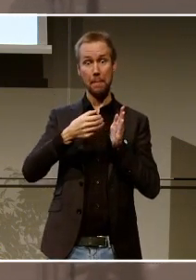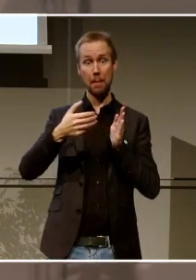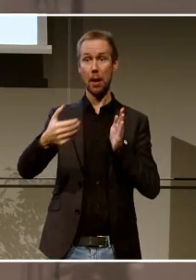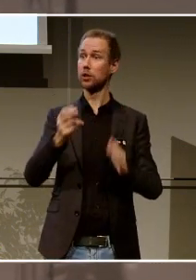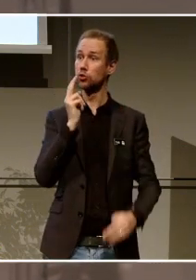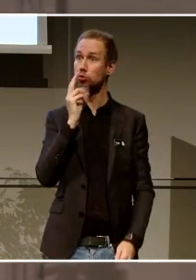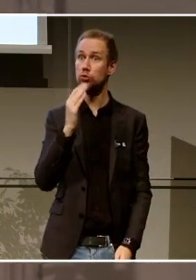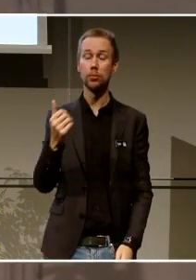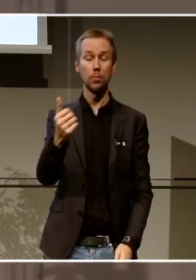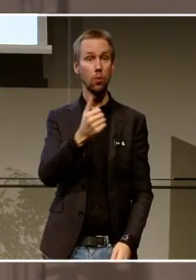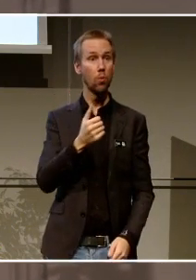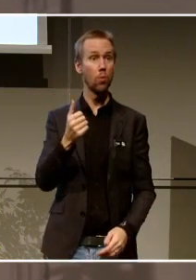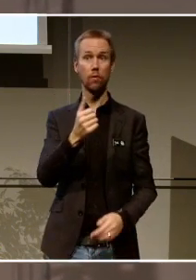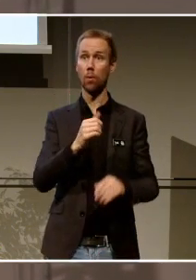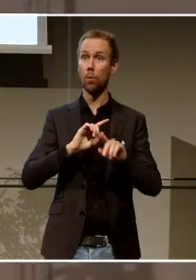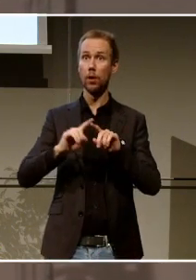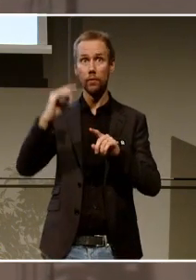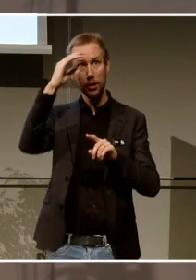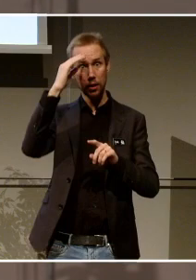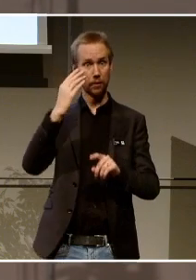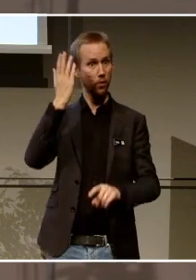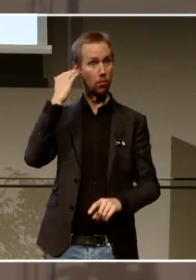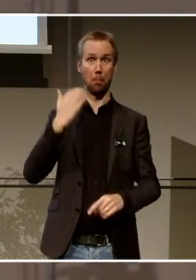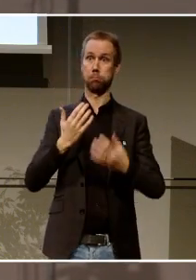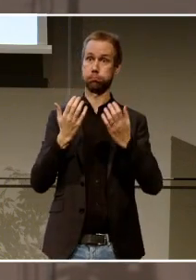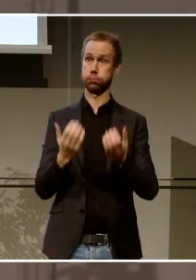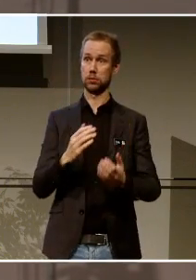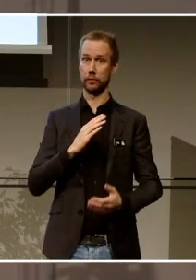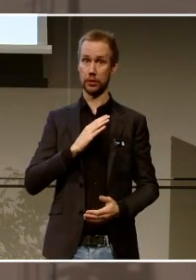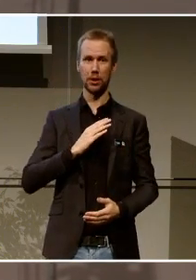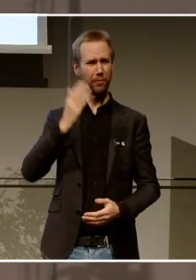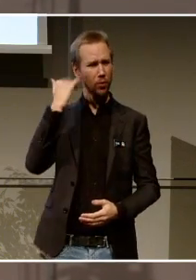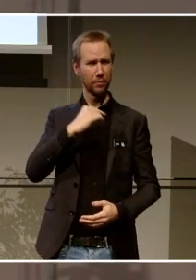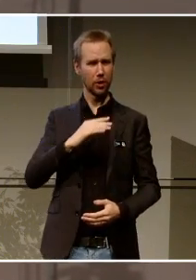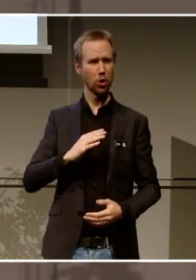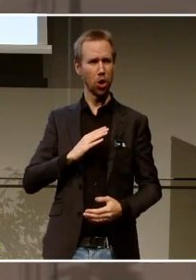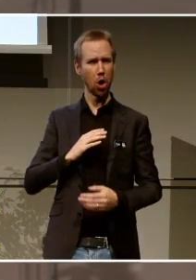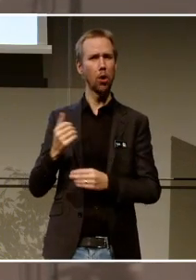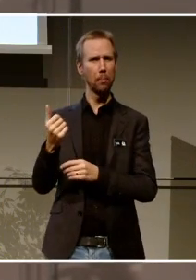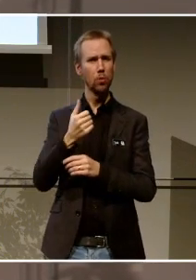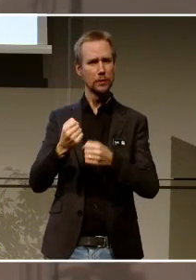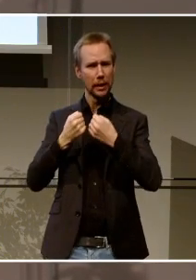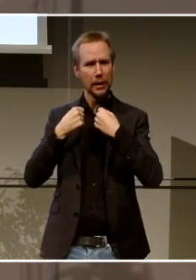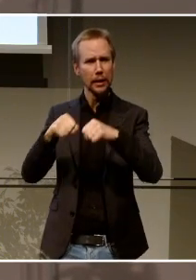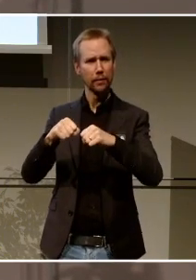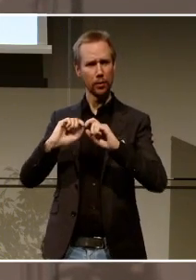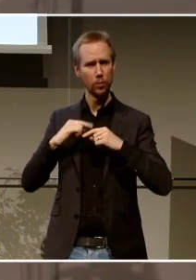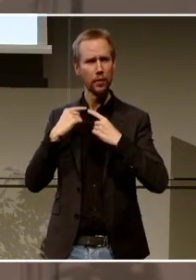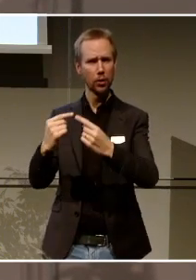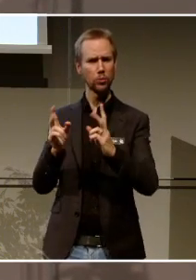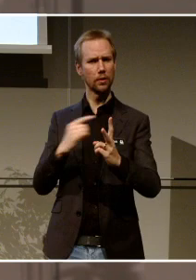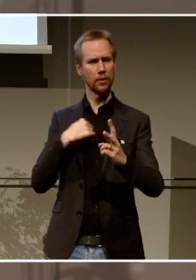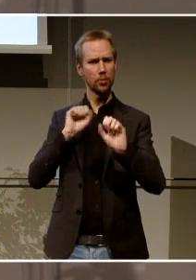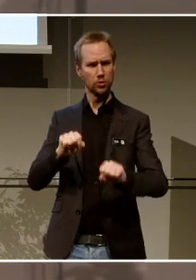har. Så att när vi tidigare jobbade väldigt mycket med behovsdriven utveckling så är det idag också att identifiera de behov